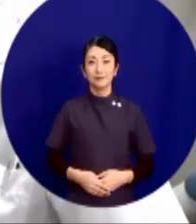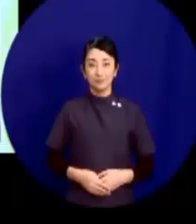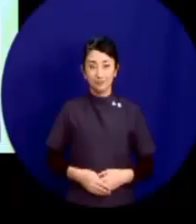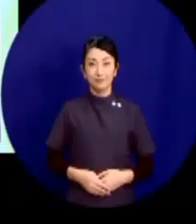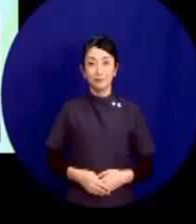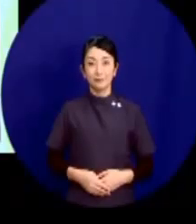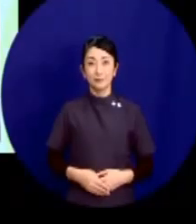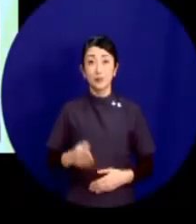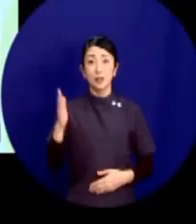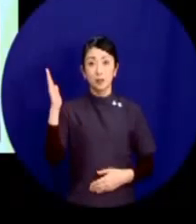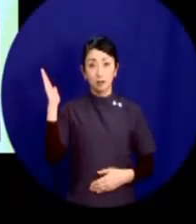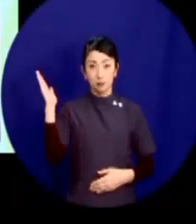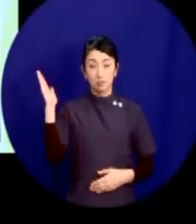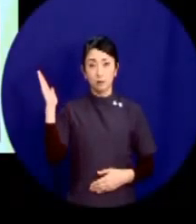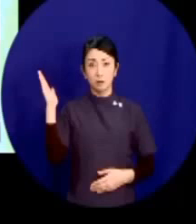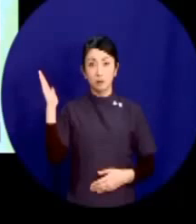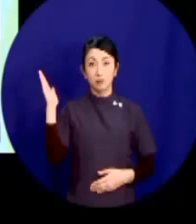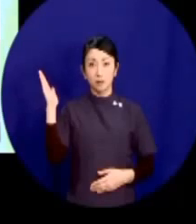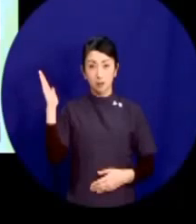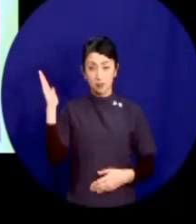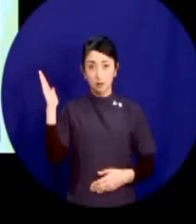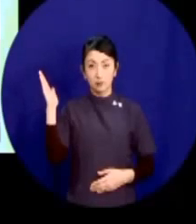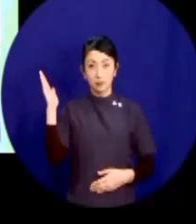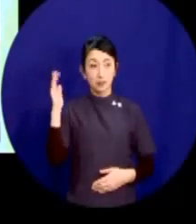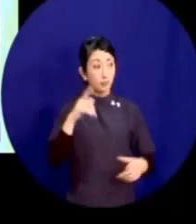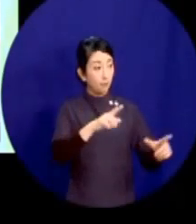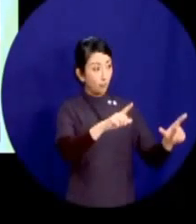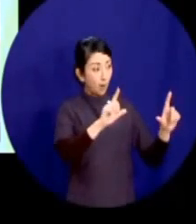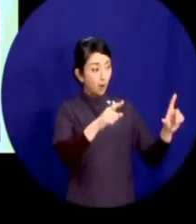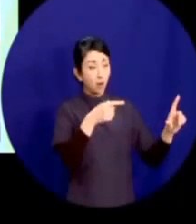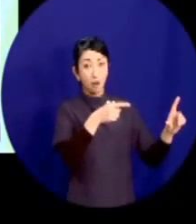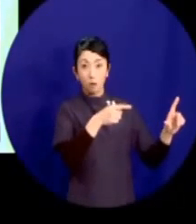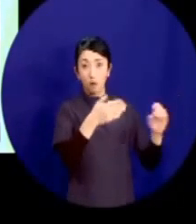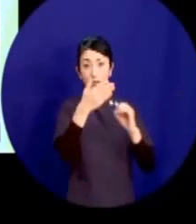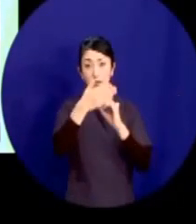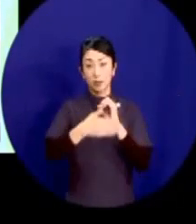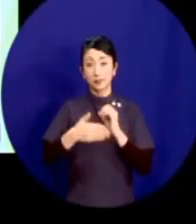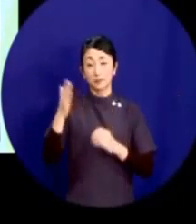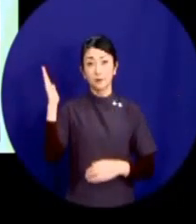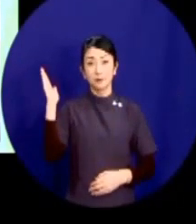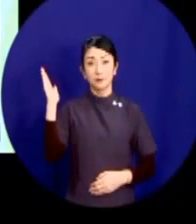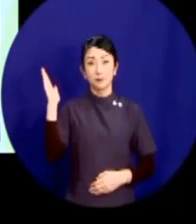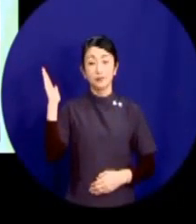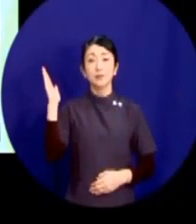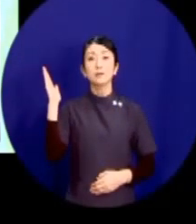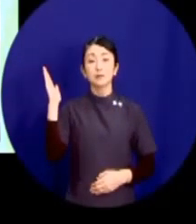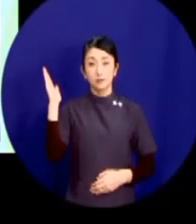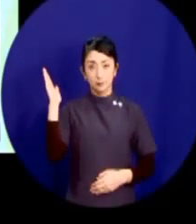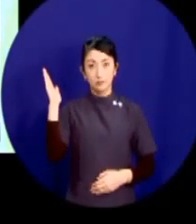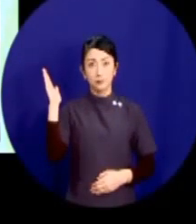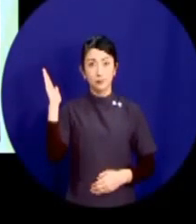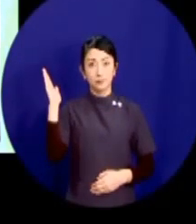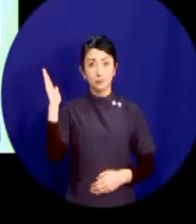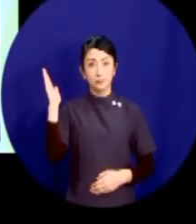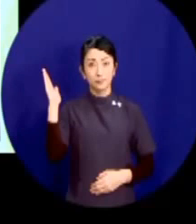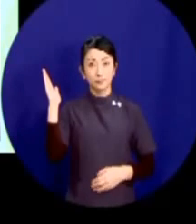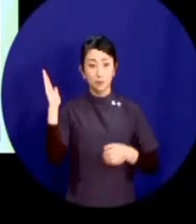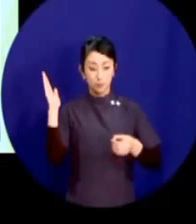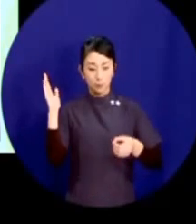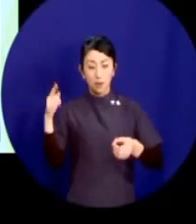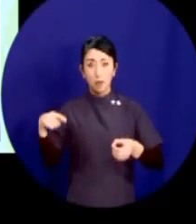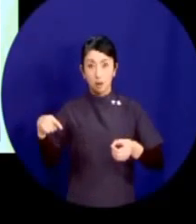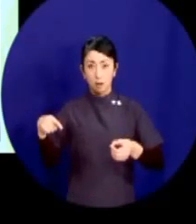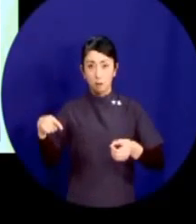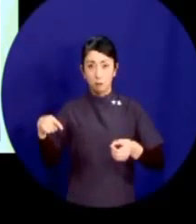。これは消化体部の腫瘍を表しています。手術ナビゲーションシステムでプローブの先端